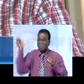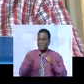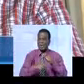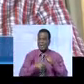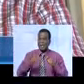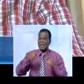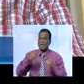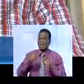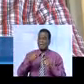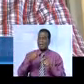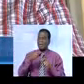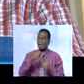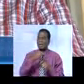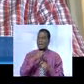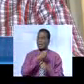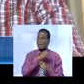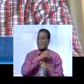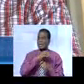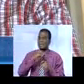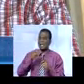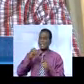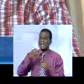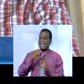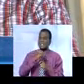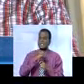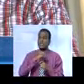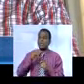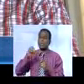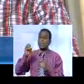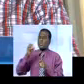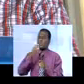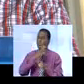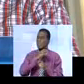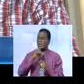battue et ainsi de suite, arrêtée par le